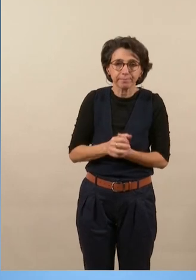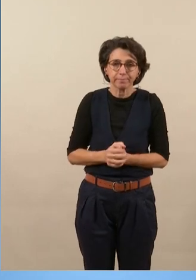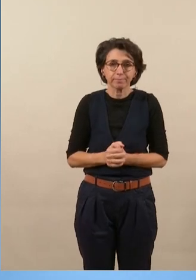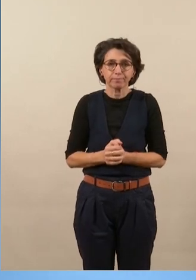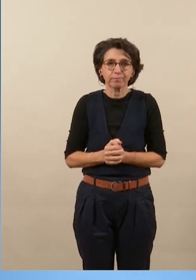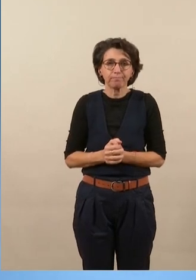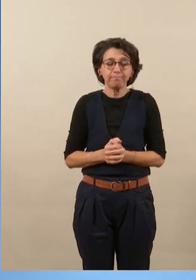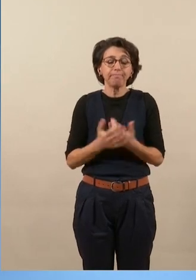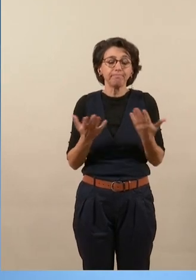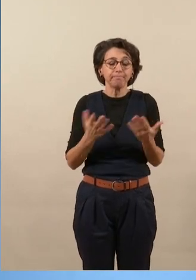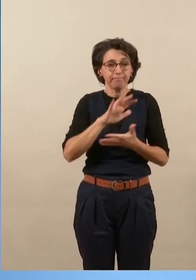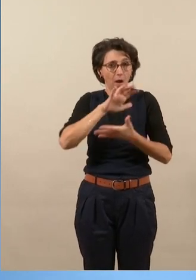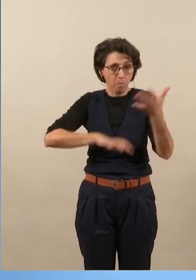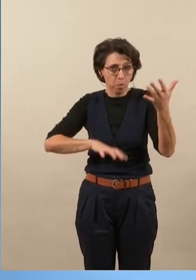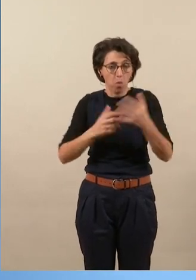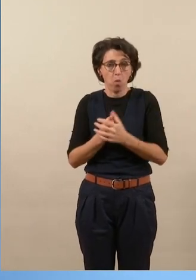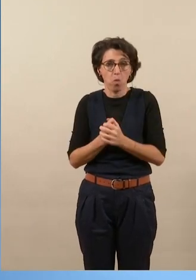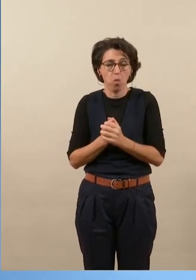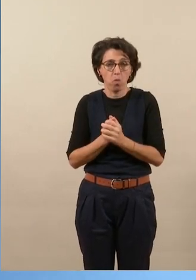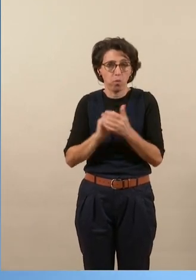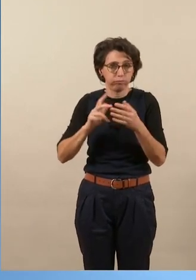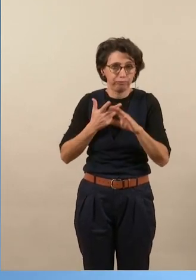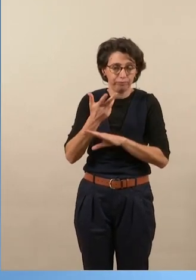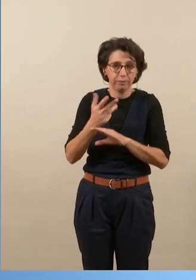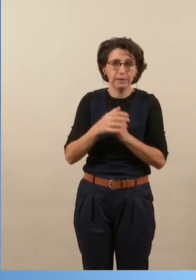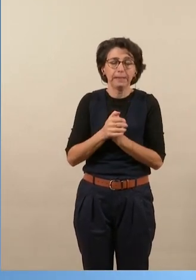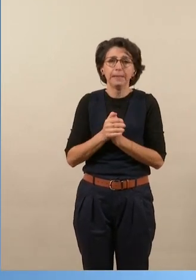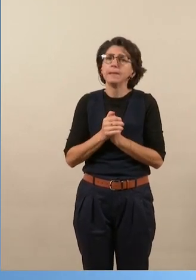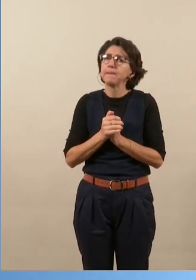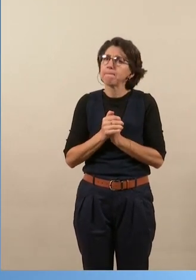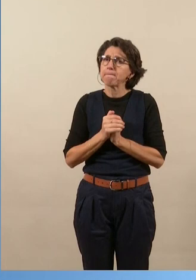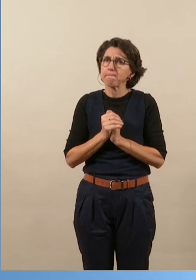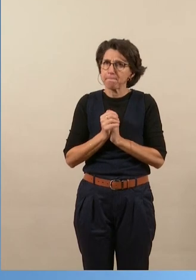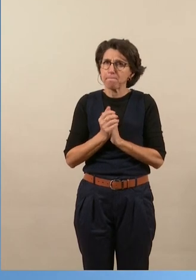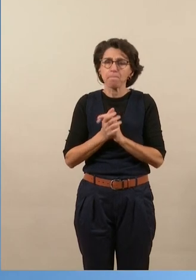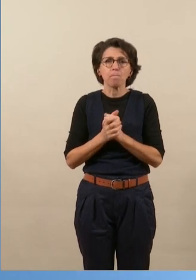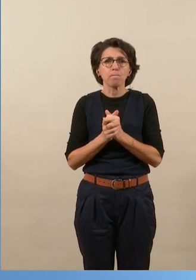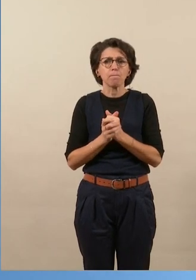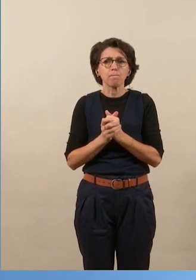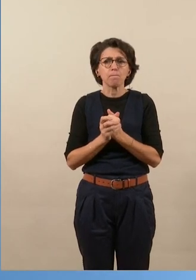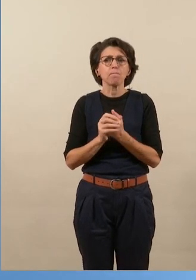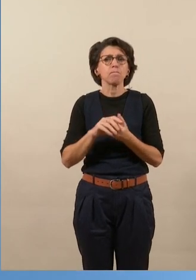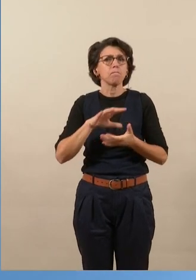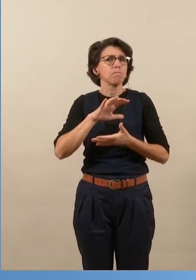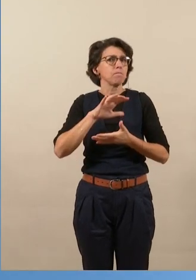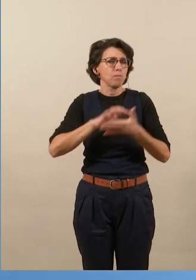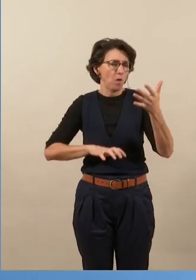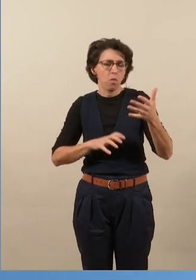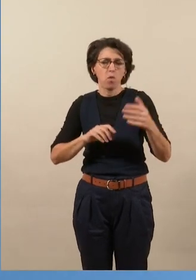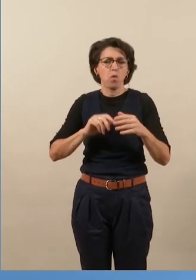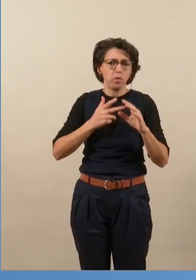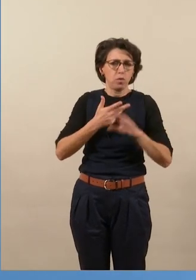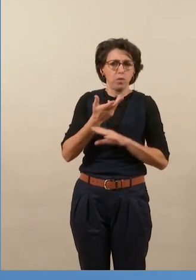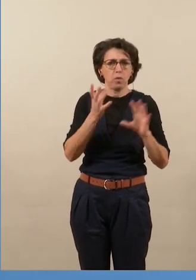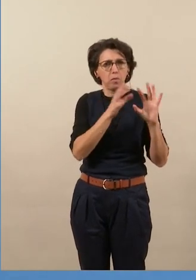rapport il s'est inscrit dans un dans une journée de débat par rapport au budgétaire un cadre budgétaire dans le cadre du robe et donc on a